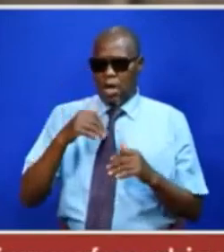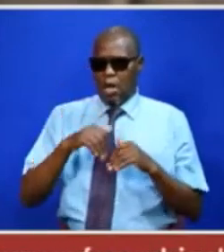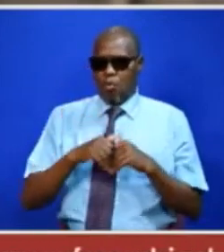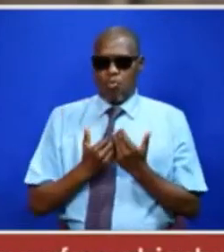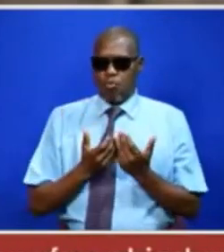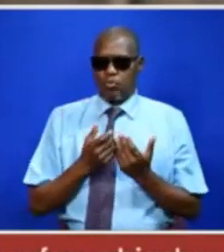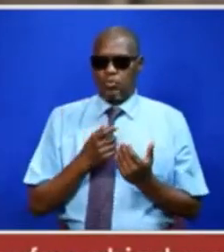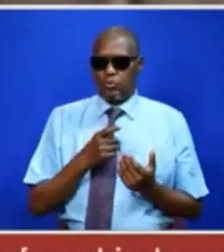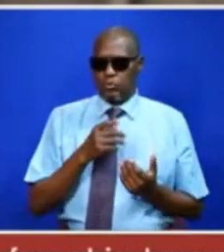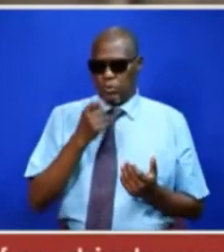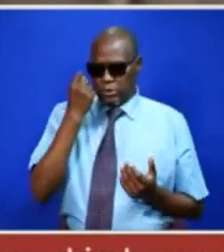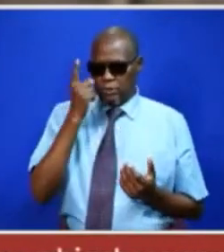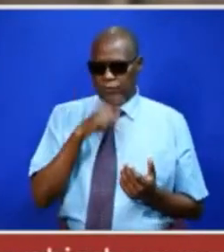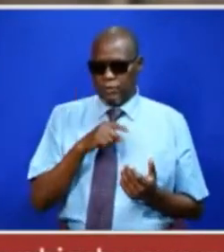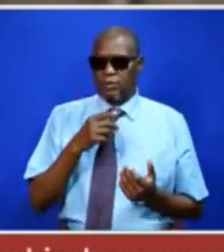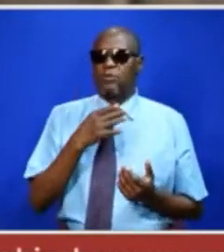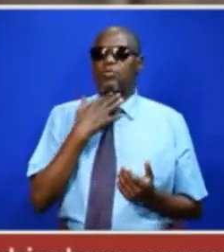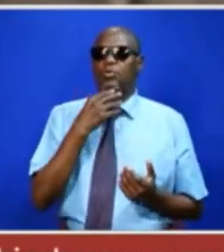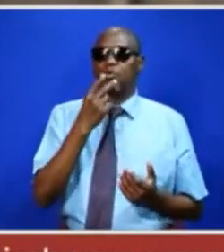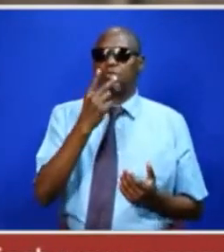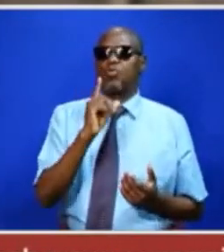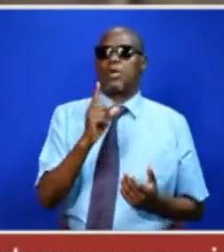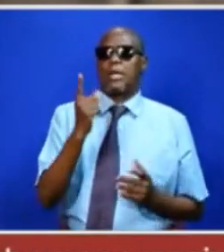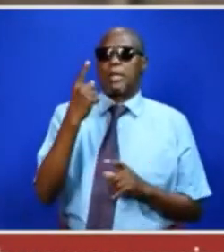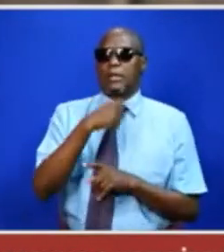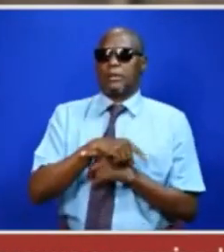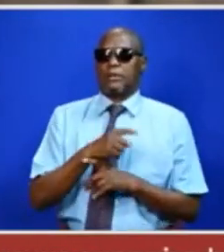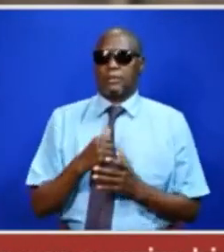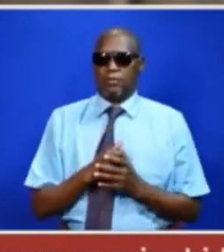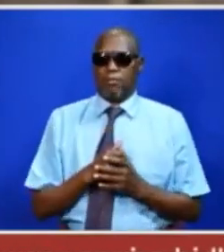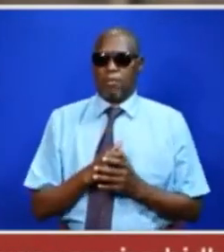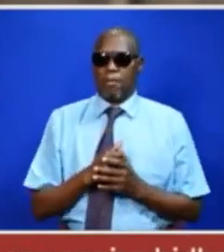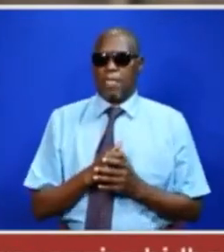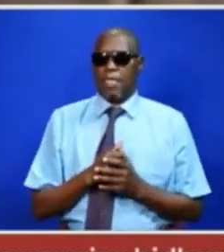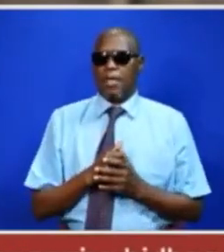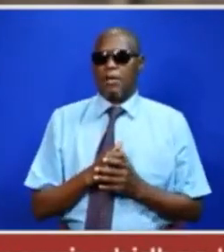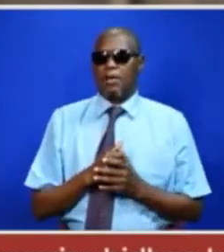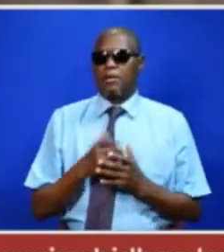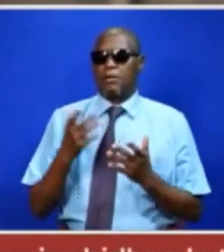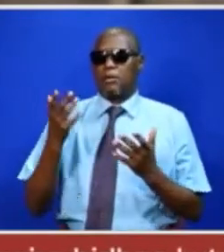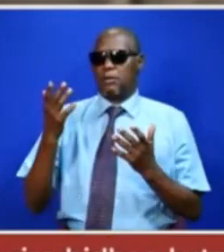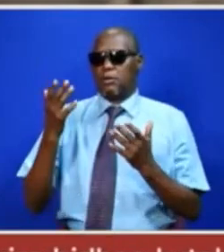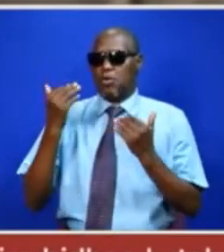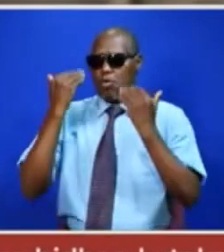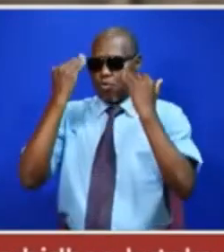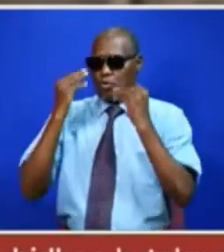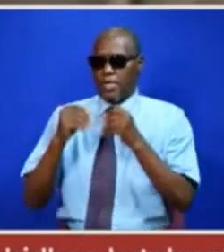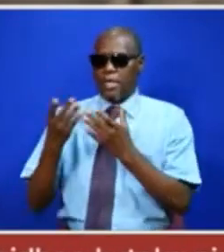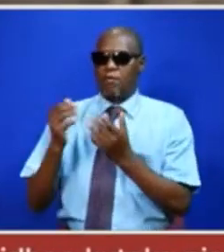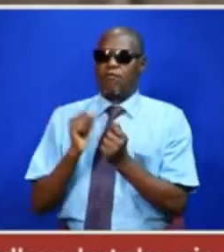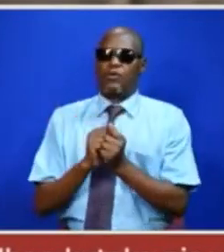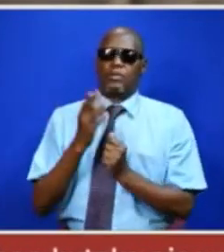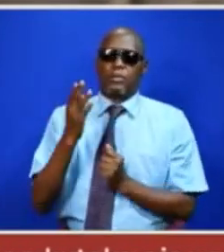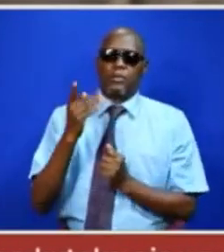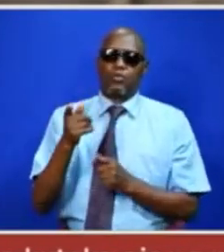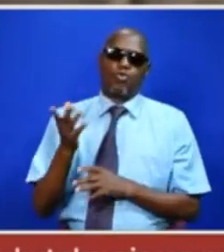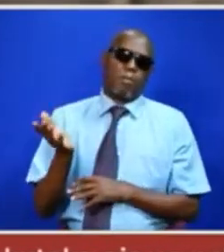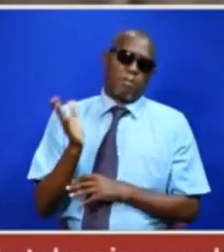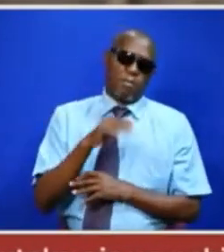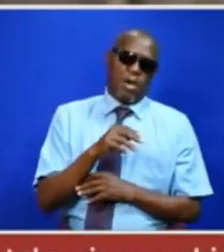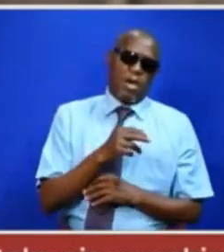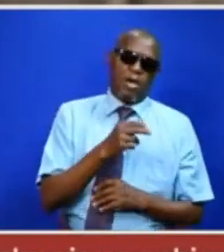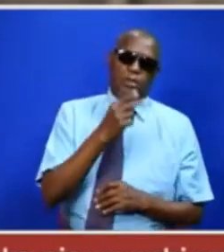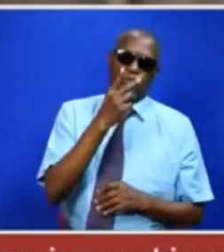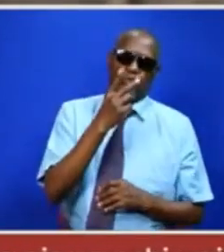Kwa wamesema wanataka siku 21 na mahakama imewapatia siku 14, utarudi tarehe